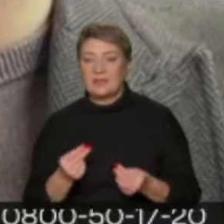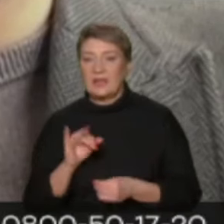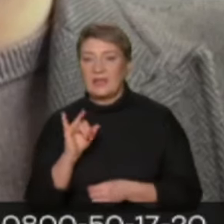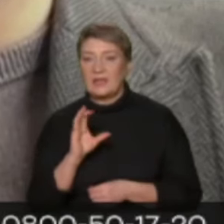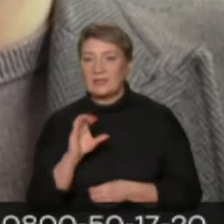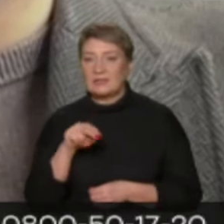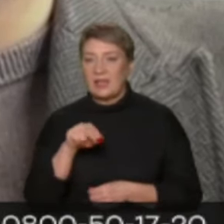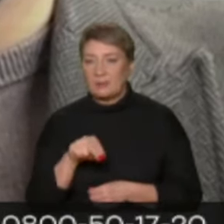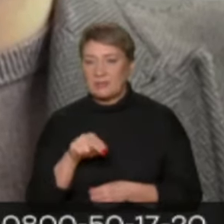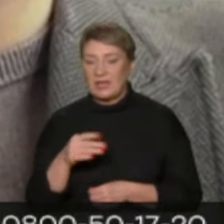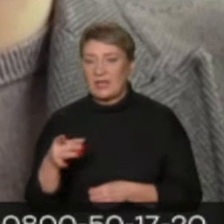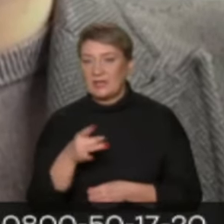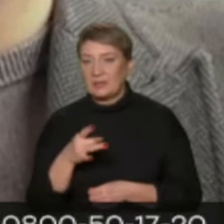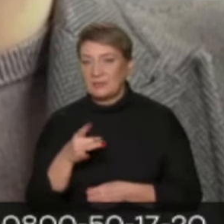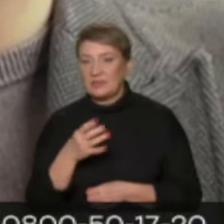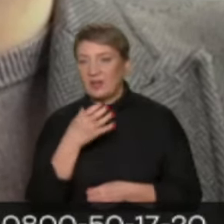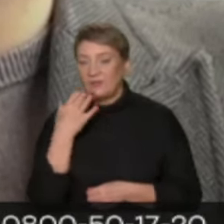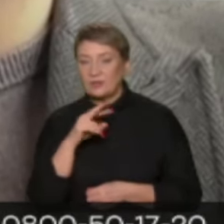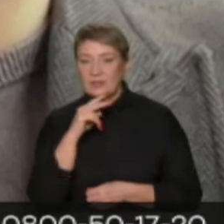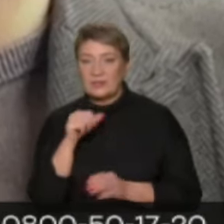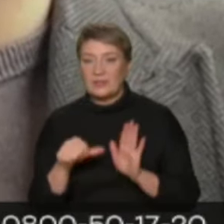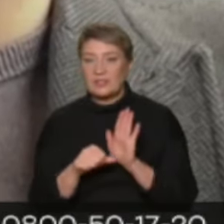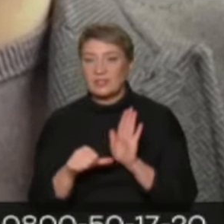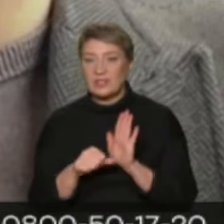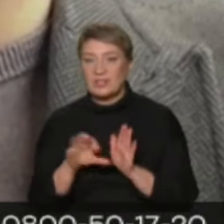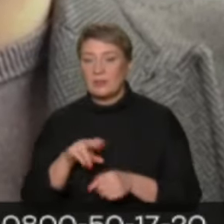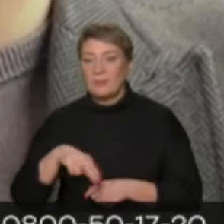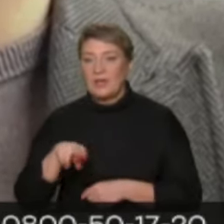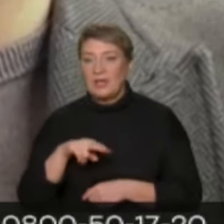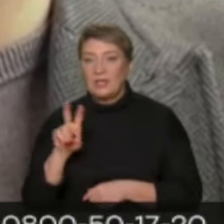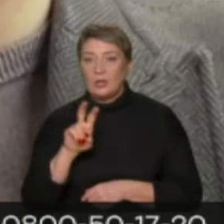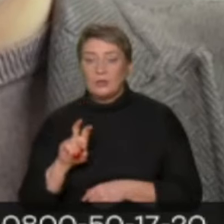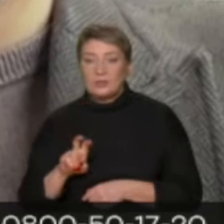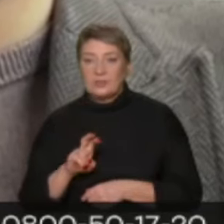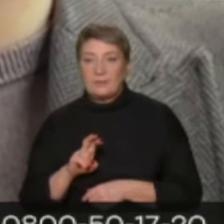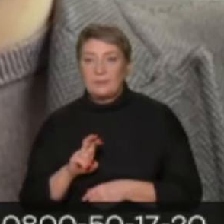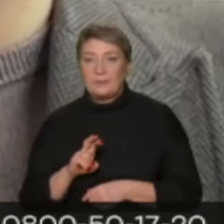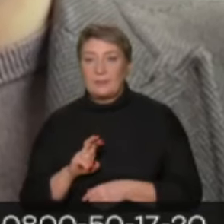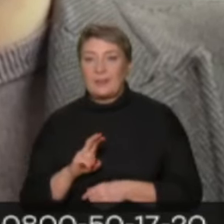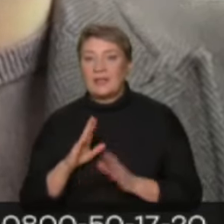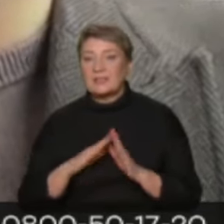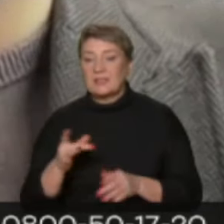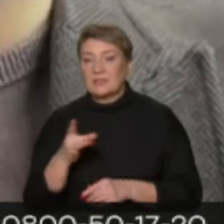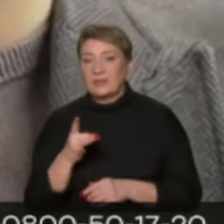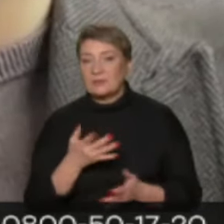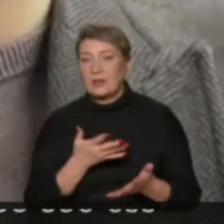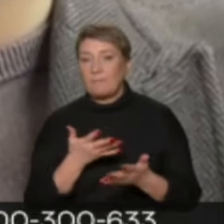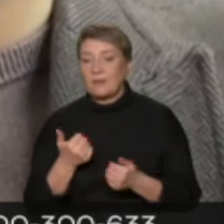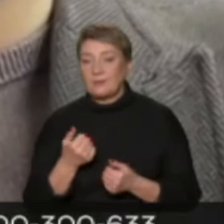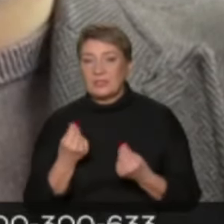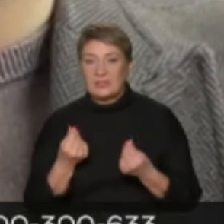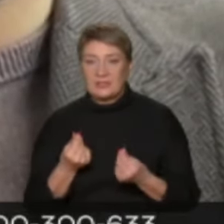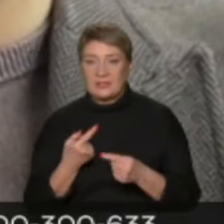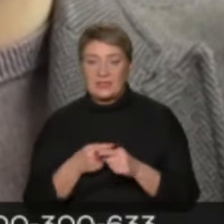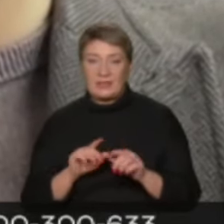в Южной Корее, 6 миллиардов долларов. Исламская Республика получила эти деньги уже на своих счетах. Это